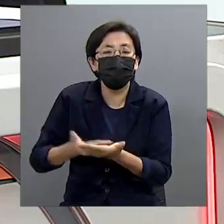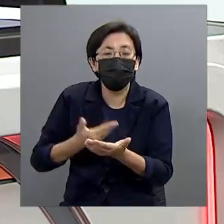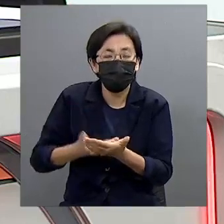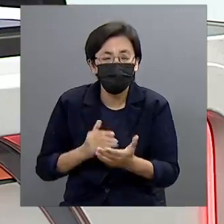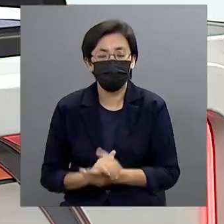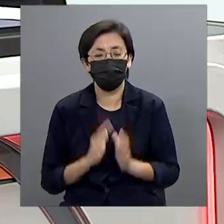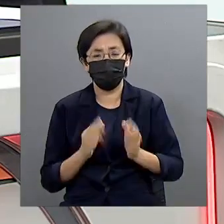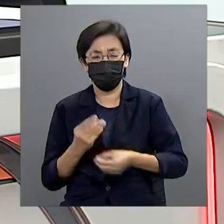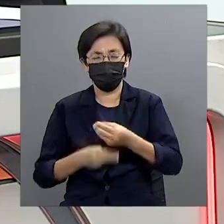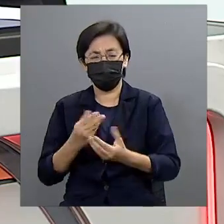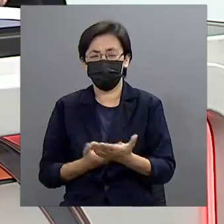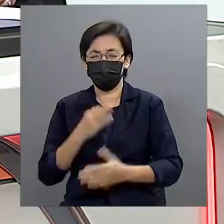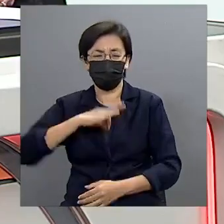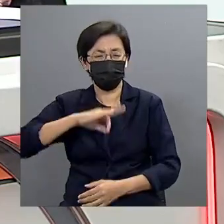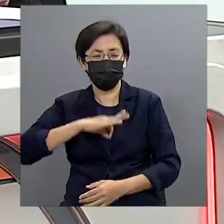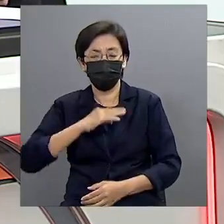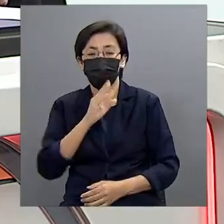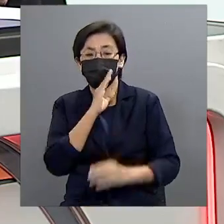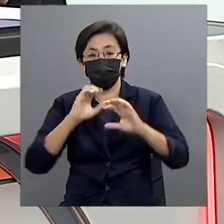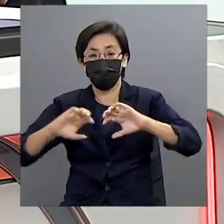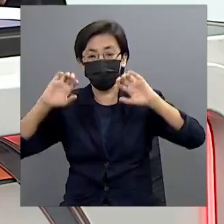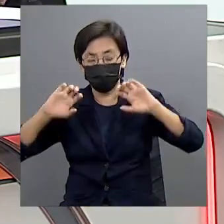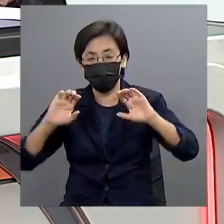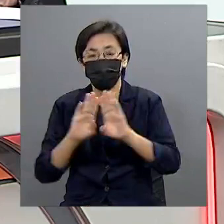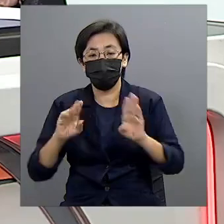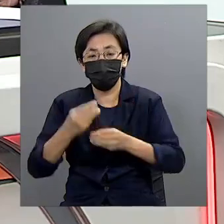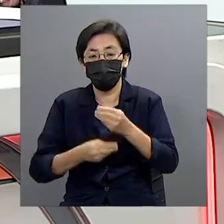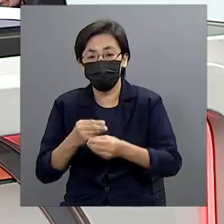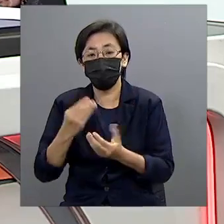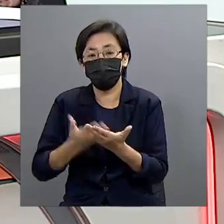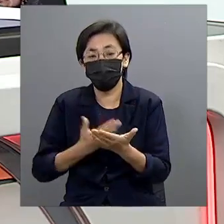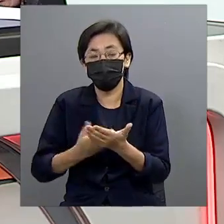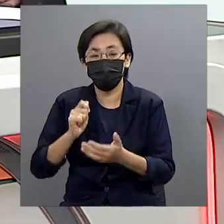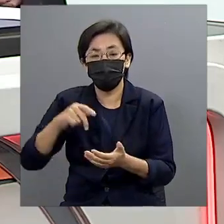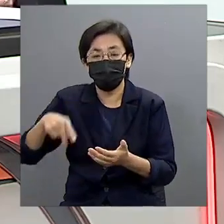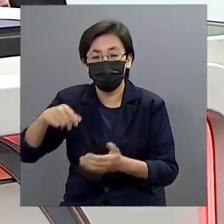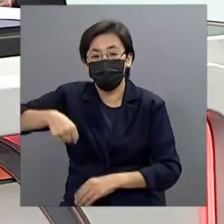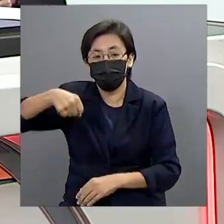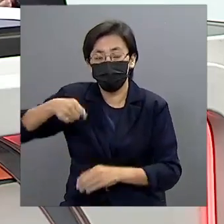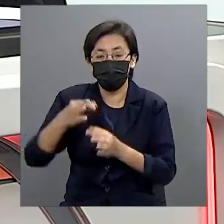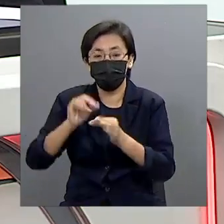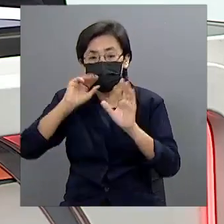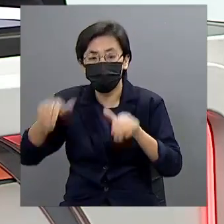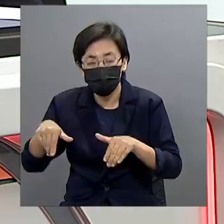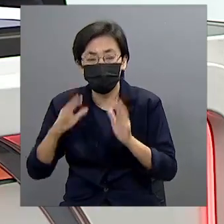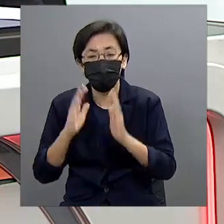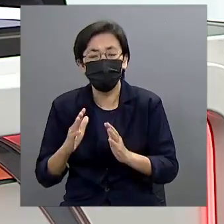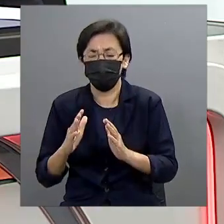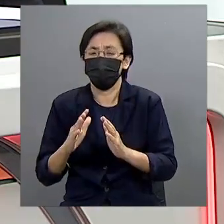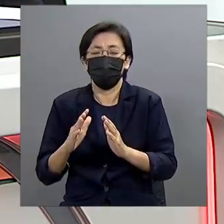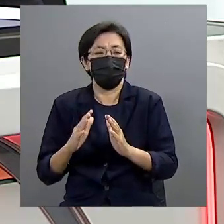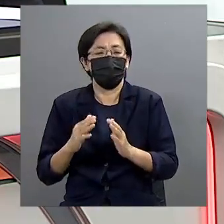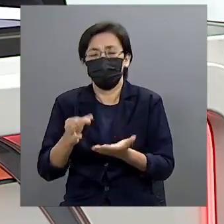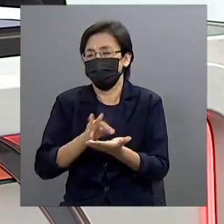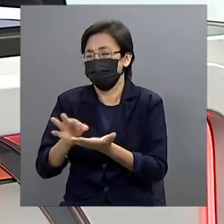หลังจากที่รัฐบาลเนี่ยเปิดการขายสลากผ่านแอปพลิเคชันเป๋าตังค์ลูกค้าหายไปเกือบครึ่งนะคะแต่ว่าที่ยังเหลืออยู่ก็จะ